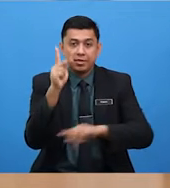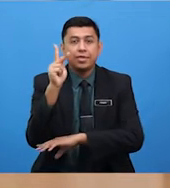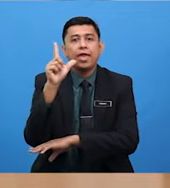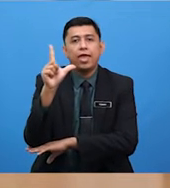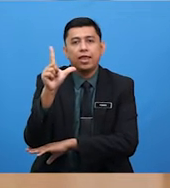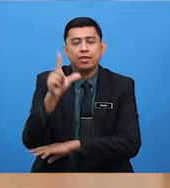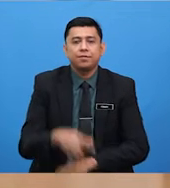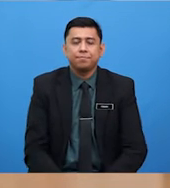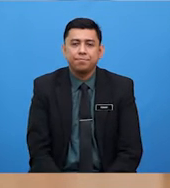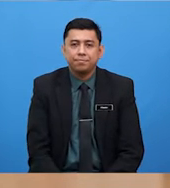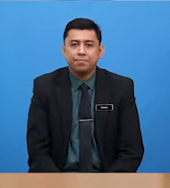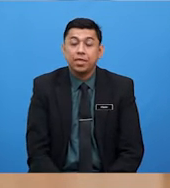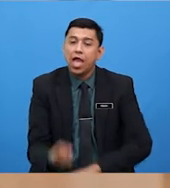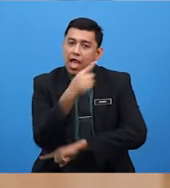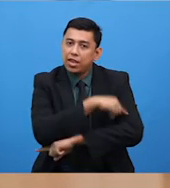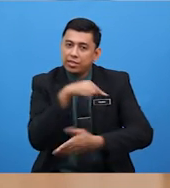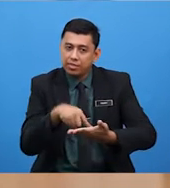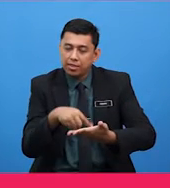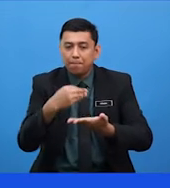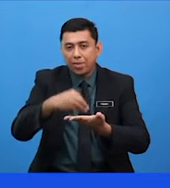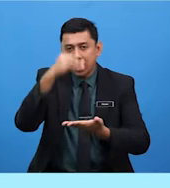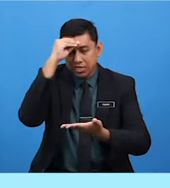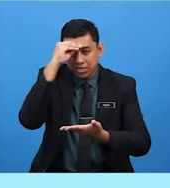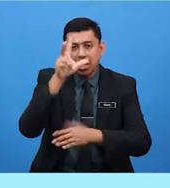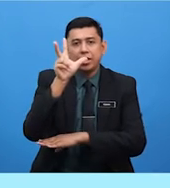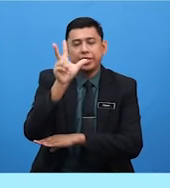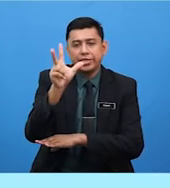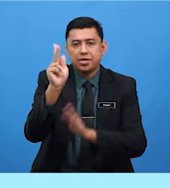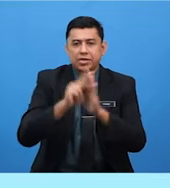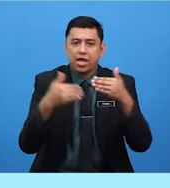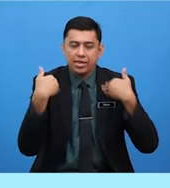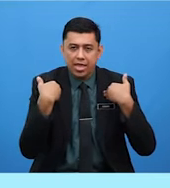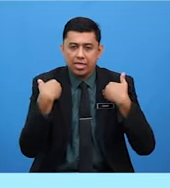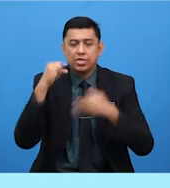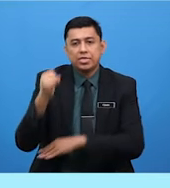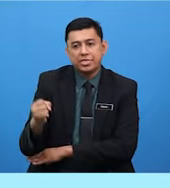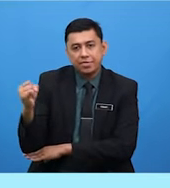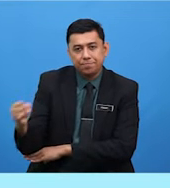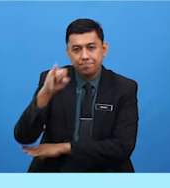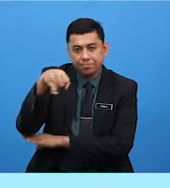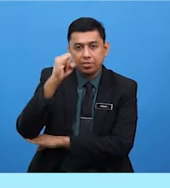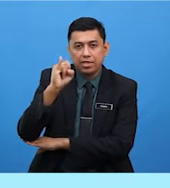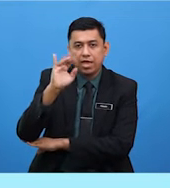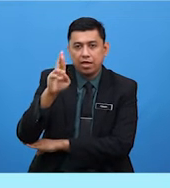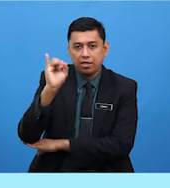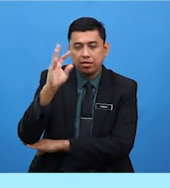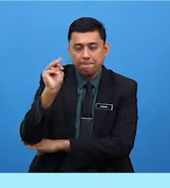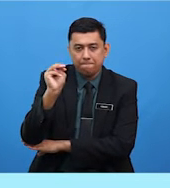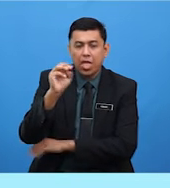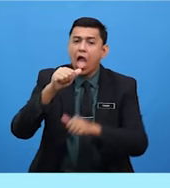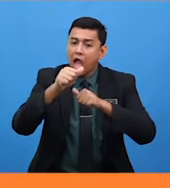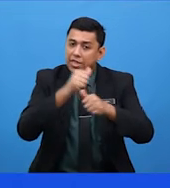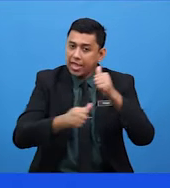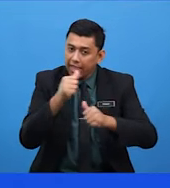Lumpur. Hari ini kita akan belajar tentang tiga keadaan jirin sains tingkatan 1. Murid-murid dah